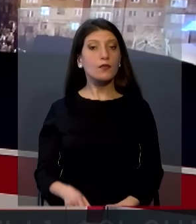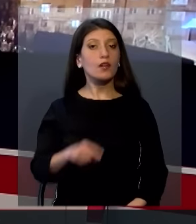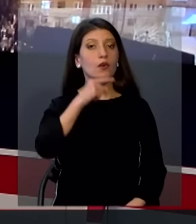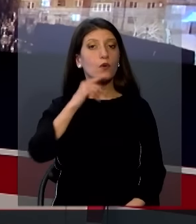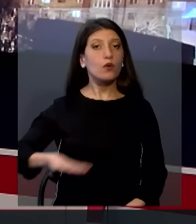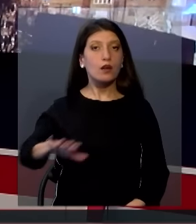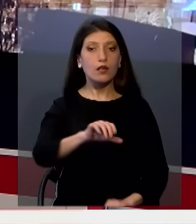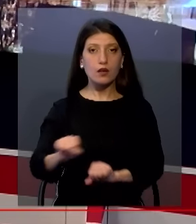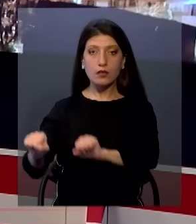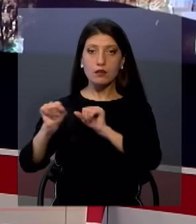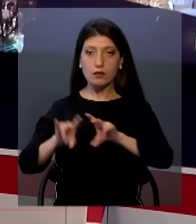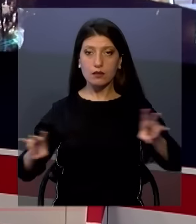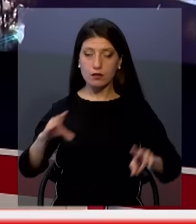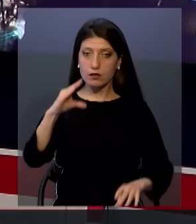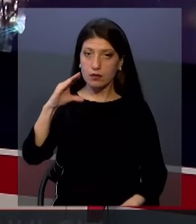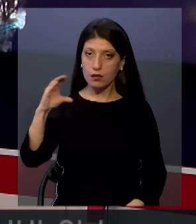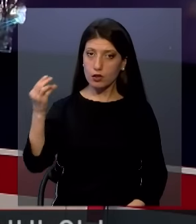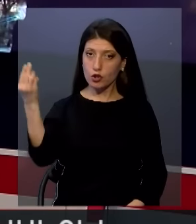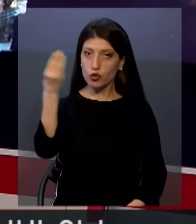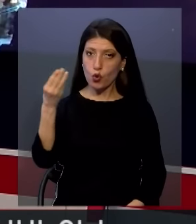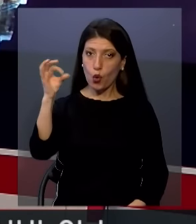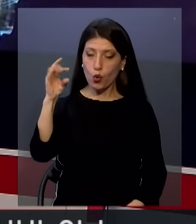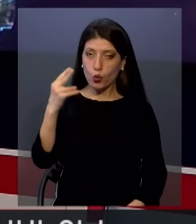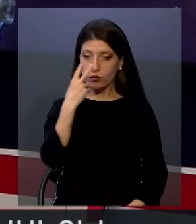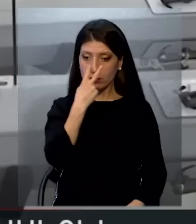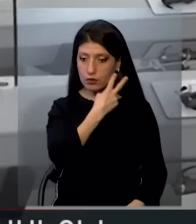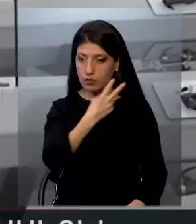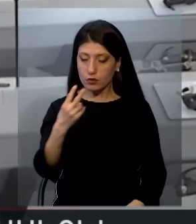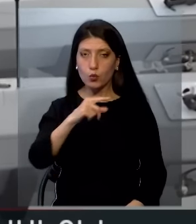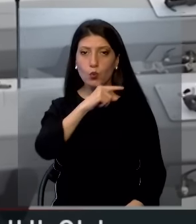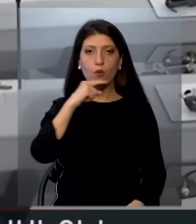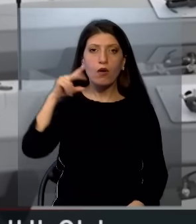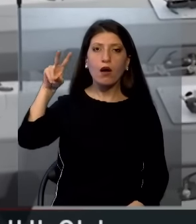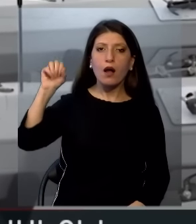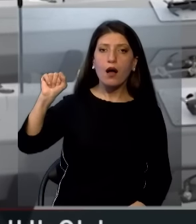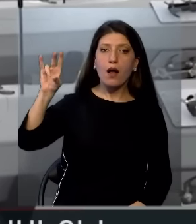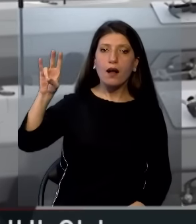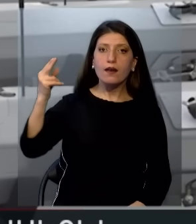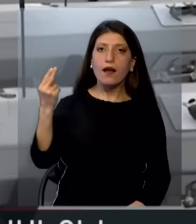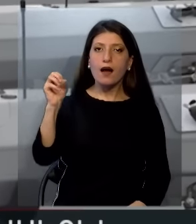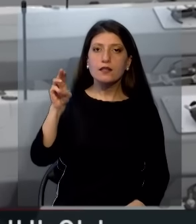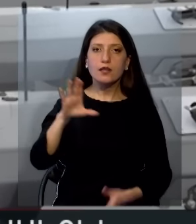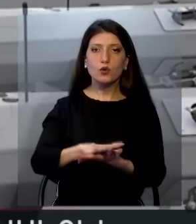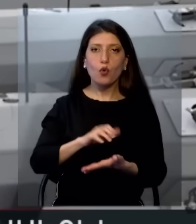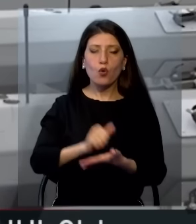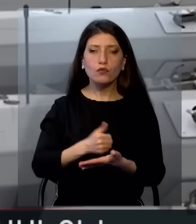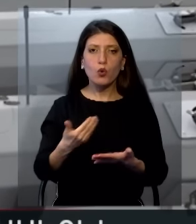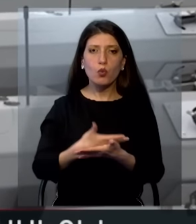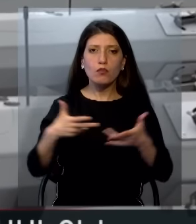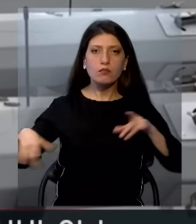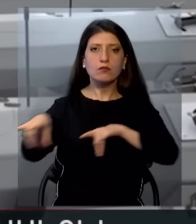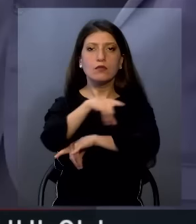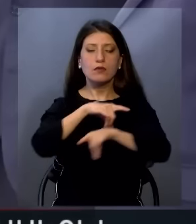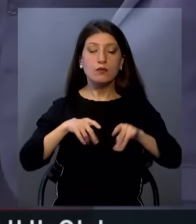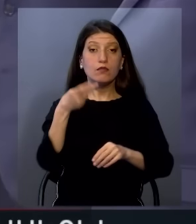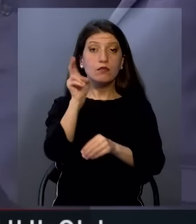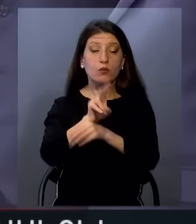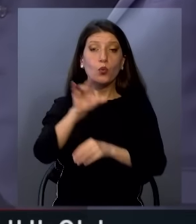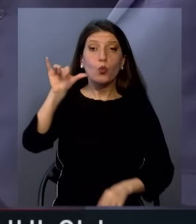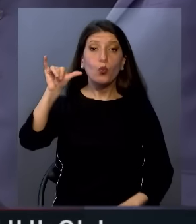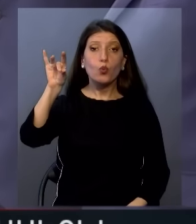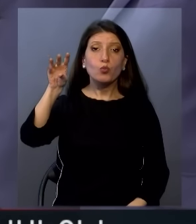Ռուսաստանի պաշտպանության նախարար Սերգեյ Շոյգուին ցույց են տվել ռուսական Lancet տիպի անոթաչու թռչող սարքերի նոր նմուշները։ Շոյգուին այցելել է